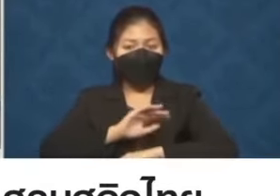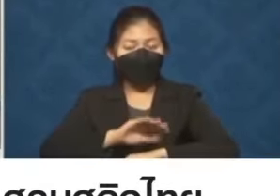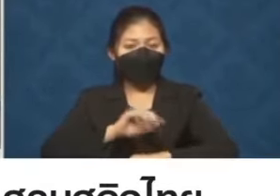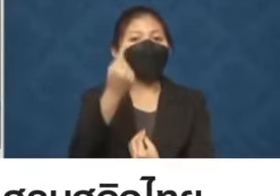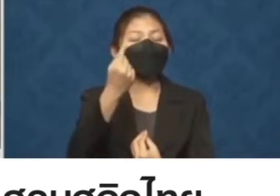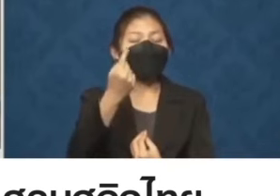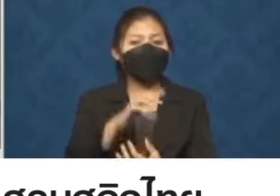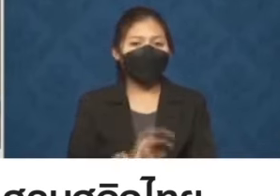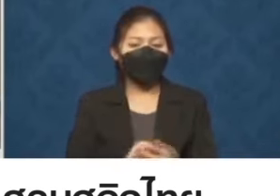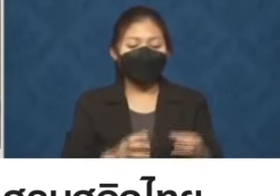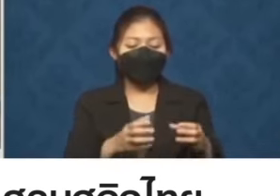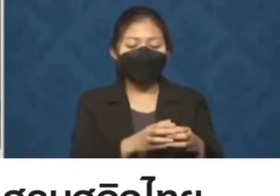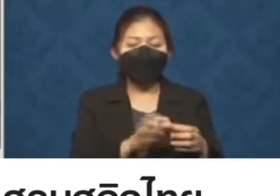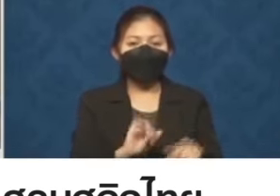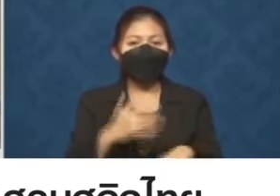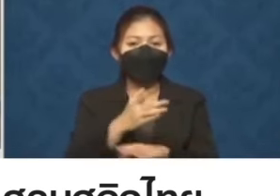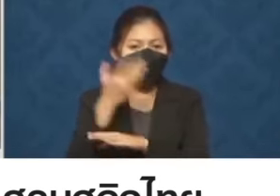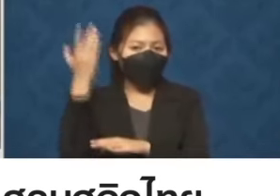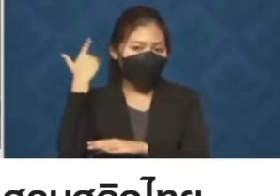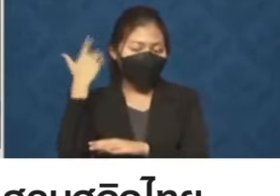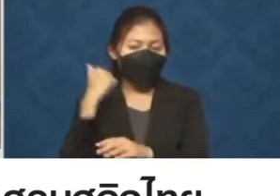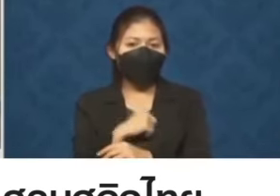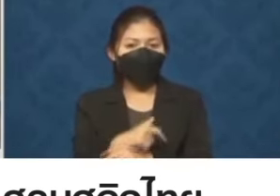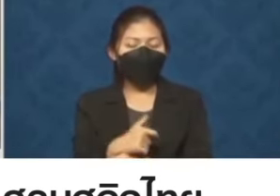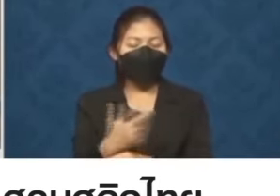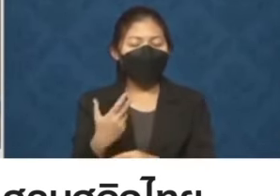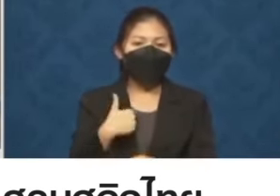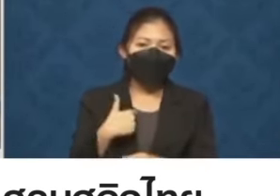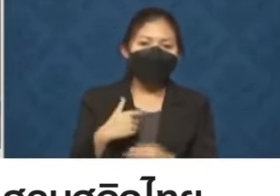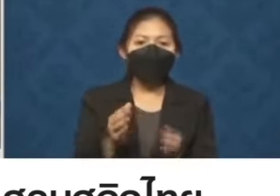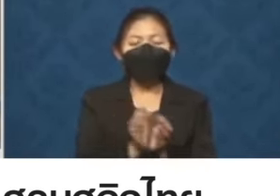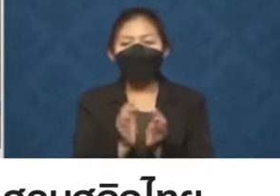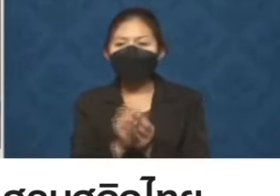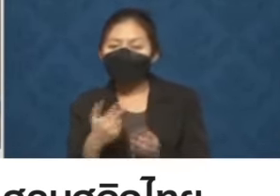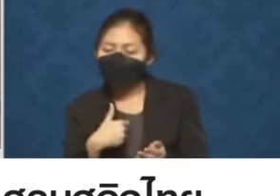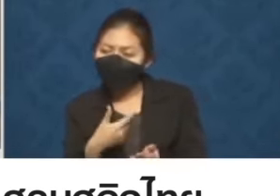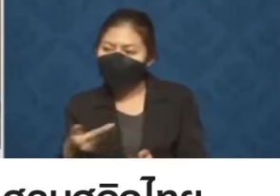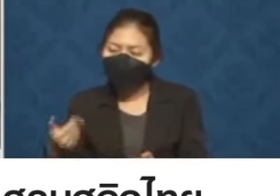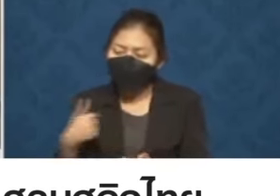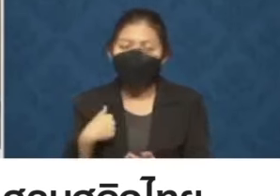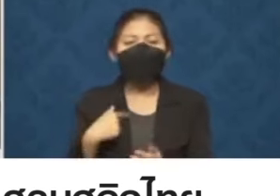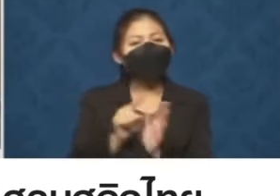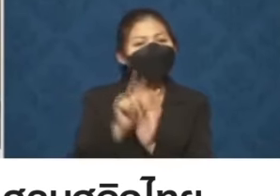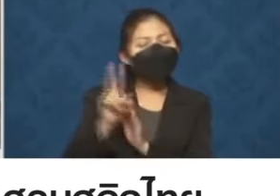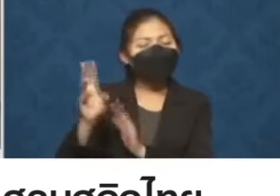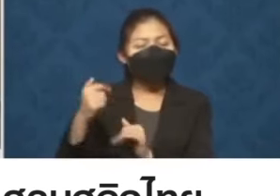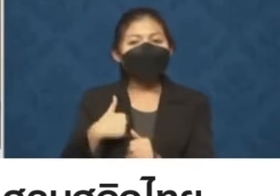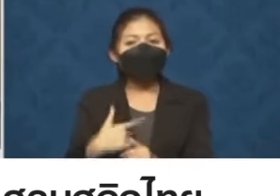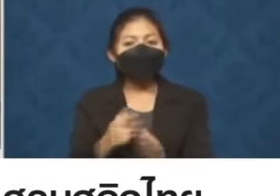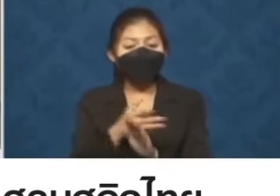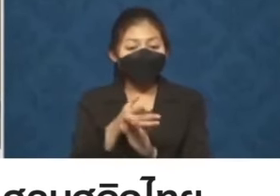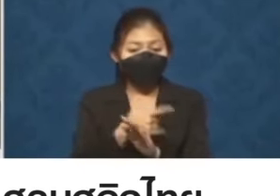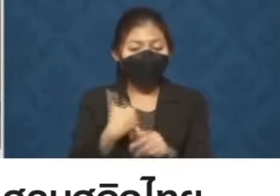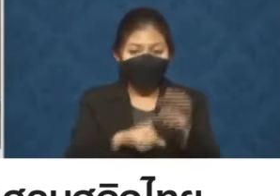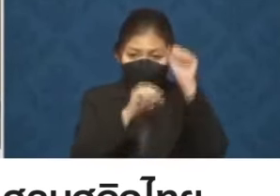กิจอกหักจากเศรษฐกิจใหม่มาอยู่เศรษฐกิจไทยได้นะครับ นี่ คือจีบเลยอ่ะ จีบผ่านเฟซบุ๊